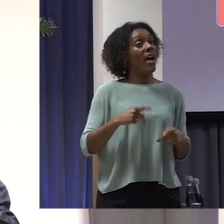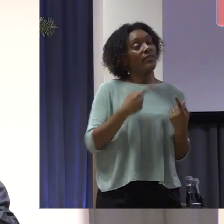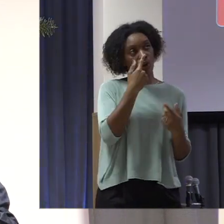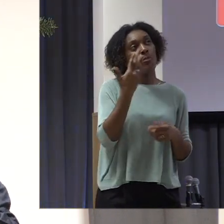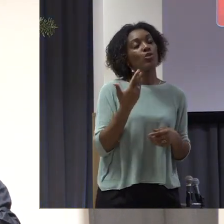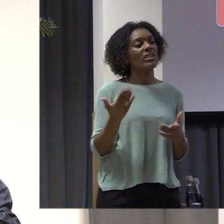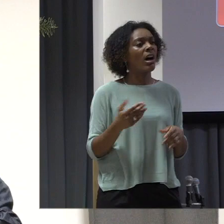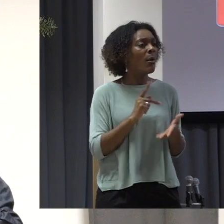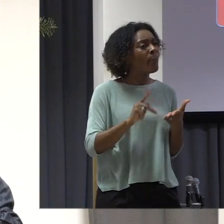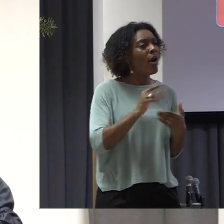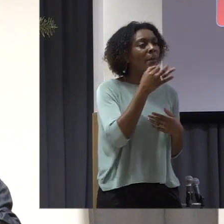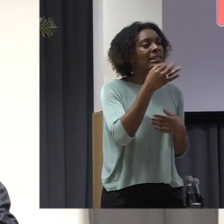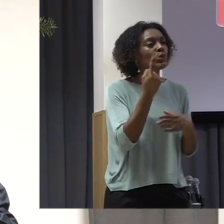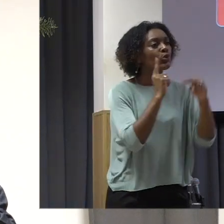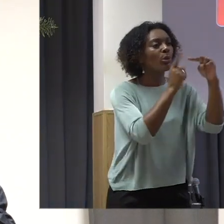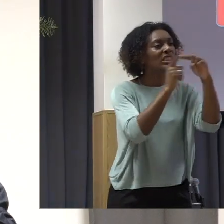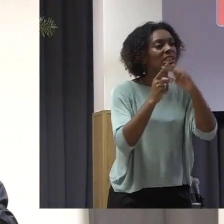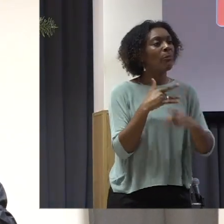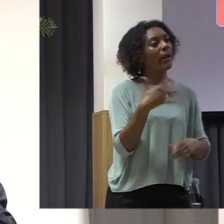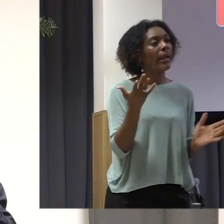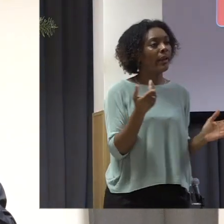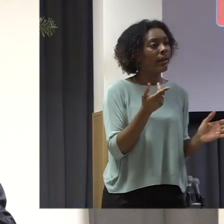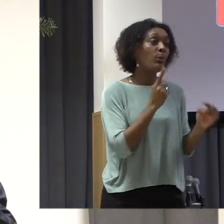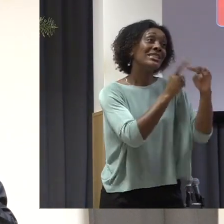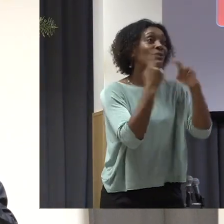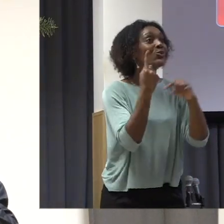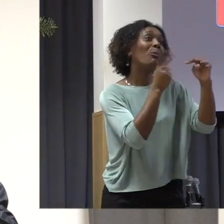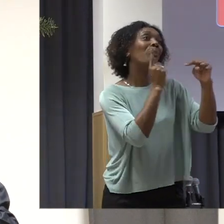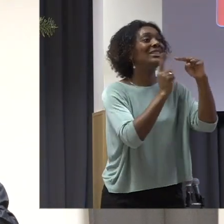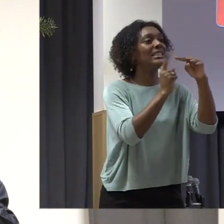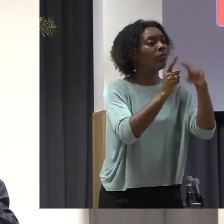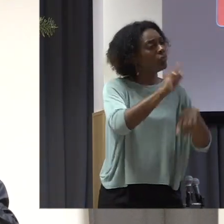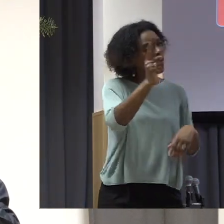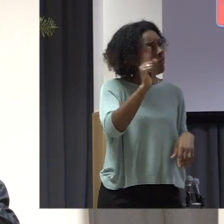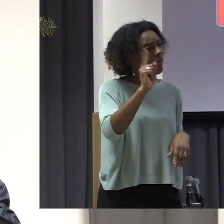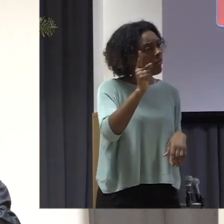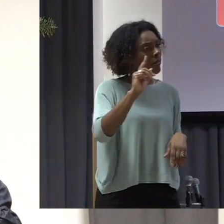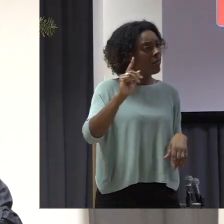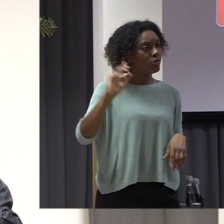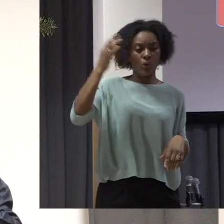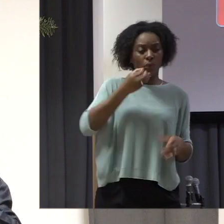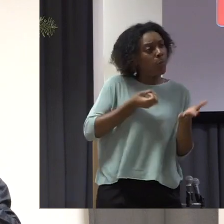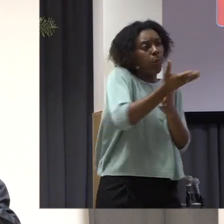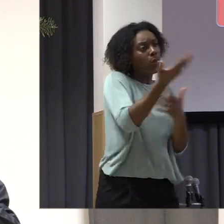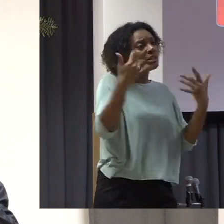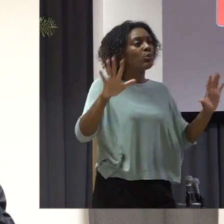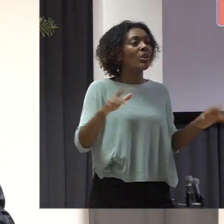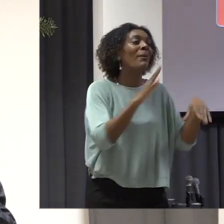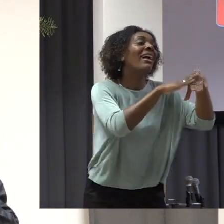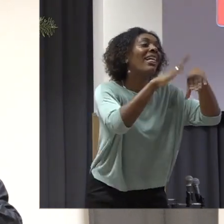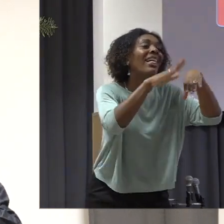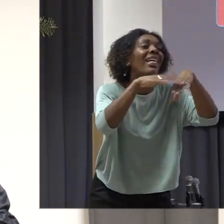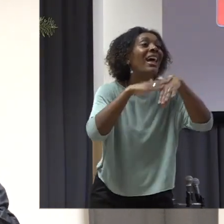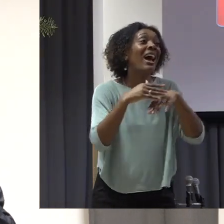Paul, lui, n'a pas apporté un message pour plaire aux hommes. Il n'a pas recherché cela. Il n'a pas recherché à flatter les